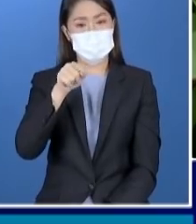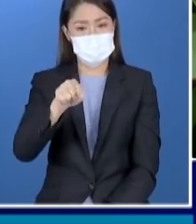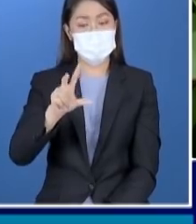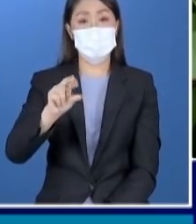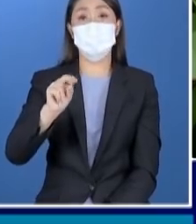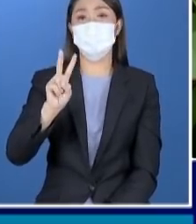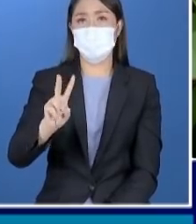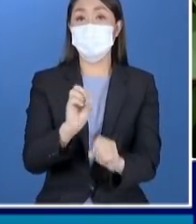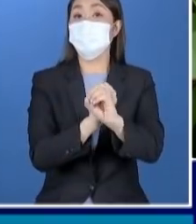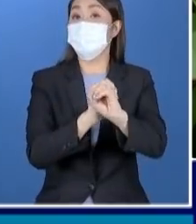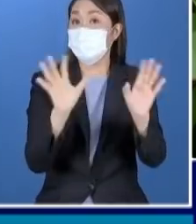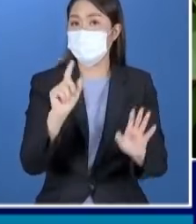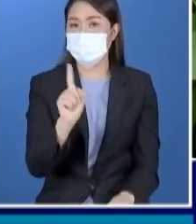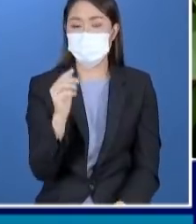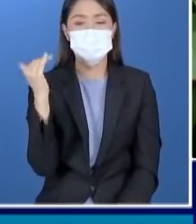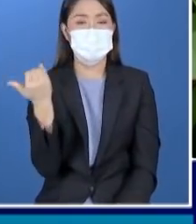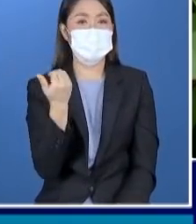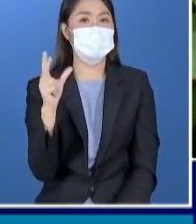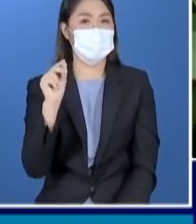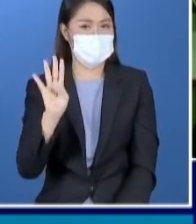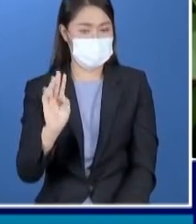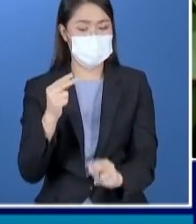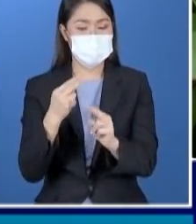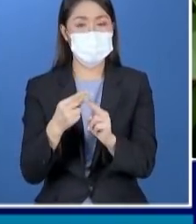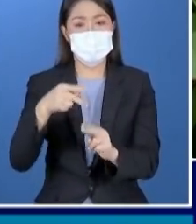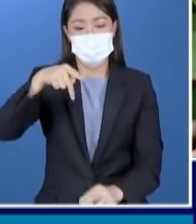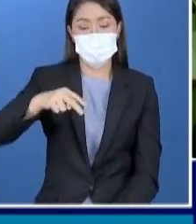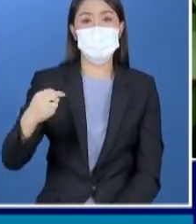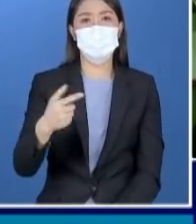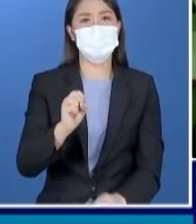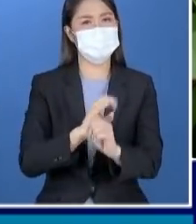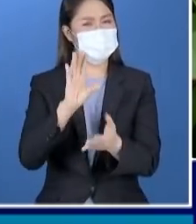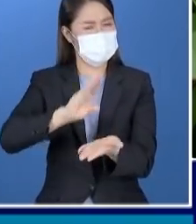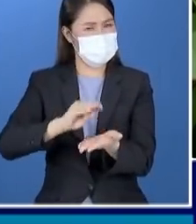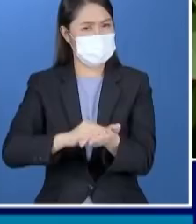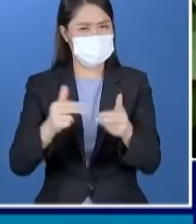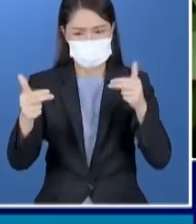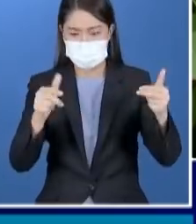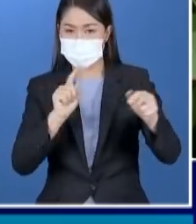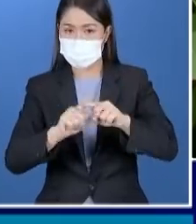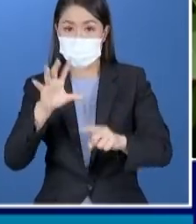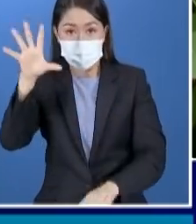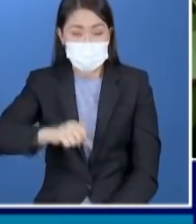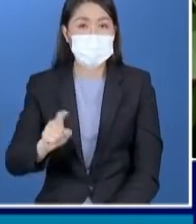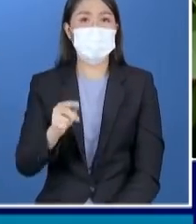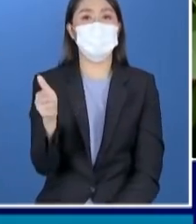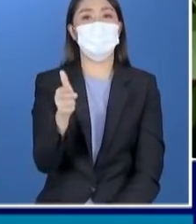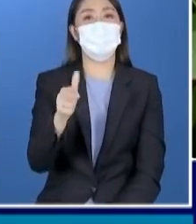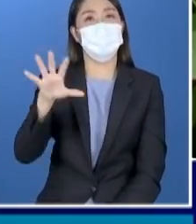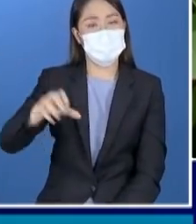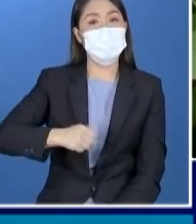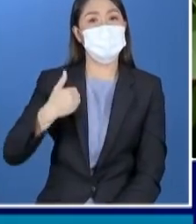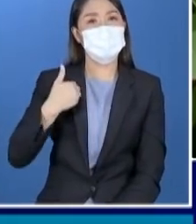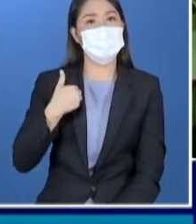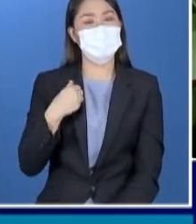2:32 น.เพื่อความชัดเจนนะคะผู้สื่อข่าวเราคุณพงษ์สภัทรเก่งมากเรื่องการหาข้อมูลและวงจรปิดไปได้วงจรปิดจากร้าน